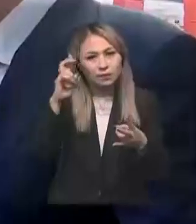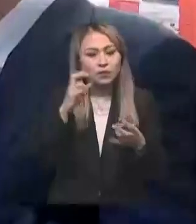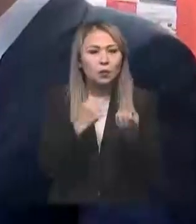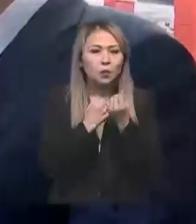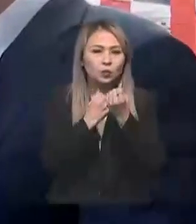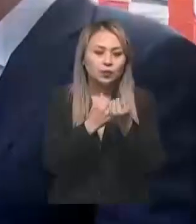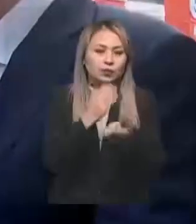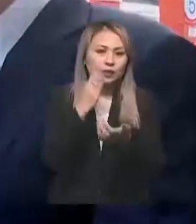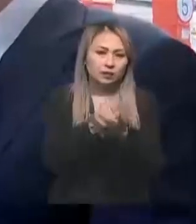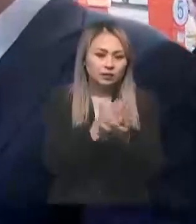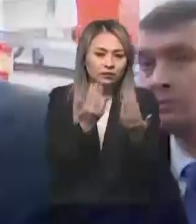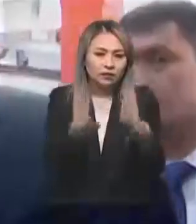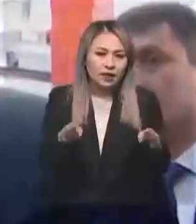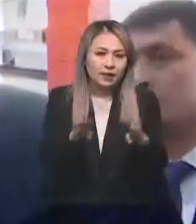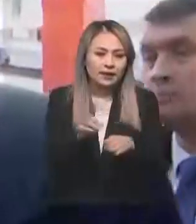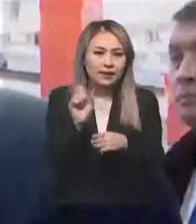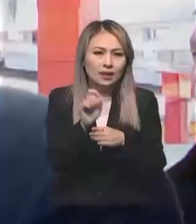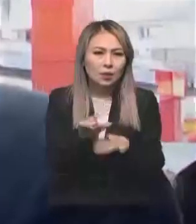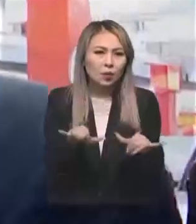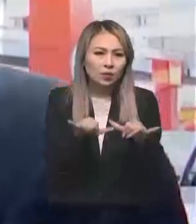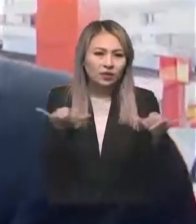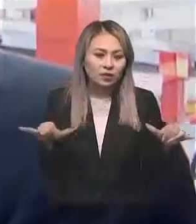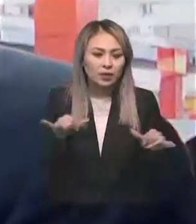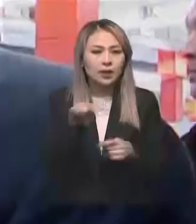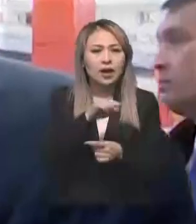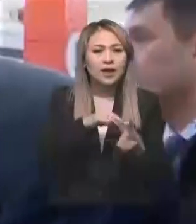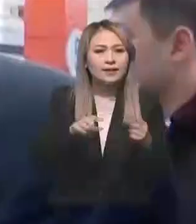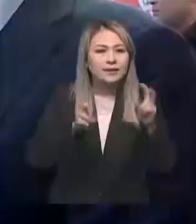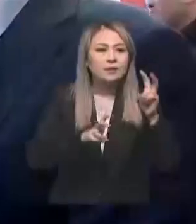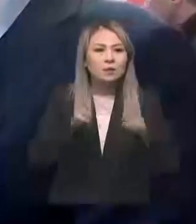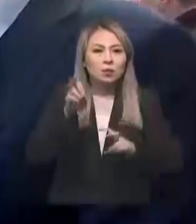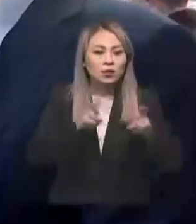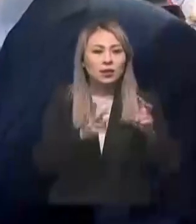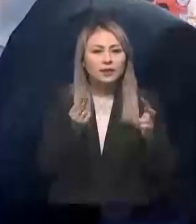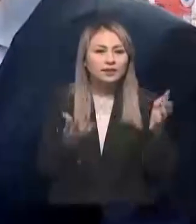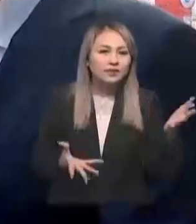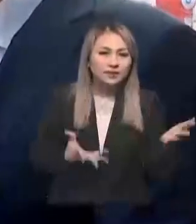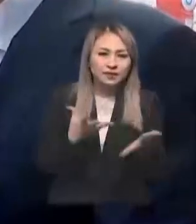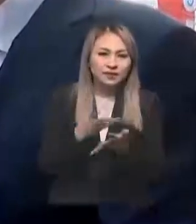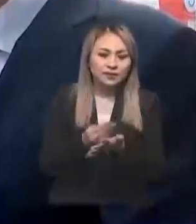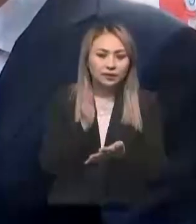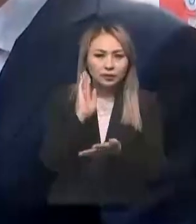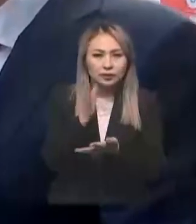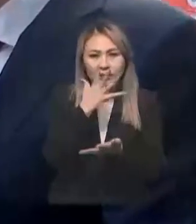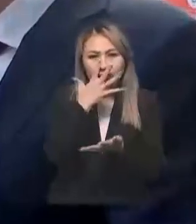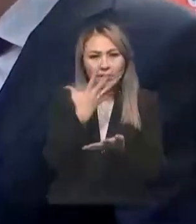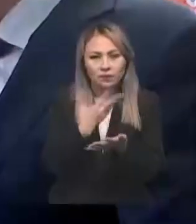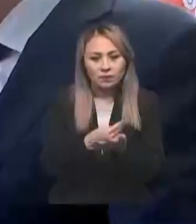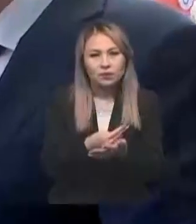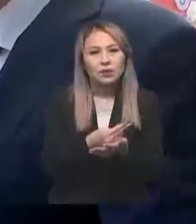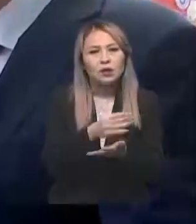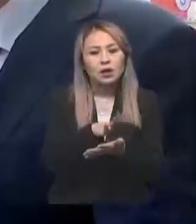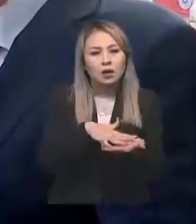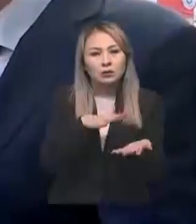қолдау көрсетеді. Біз тапсырыс көлемін ұлғайтамыз, сонда кәсіпорында айналымдағы қаражат болады. Ал сіздер өз тараптарыңыздан